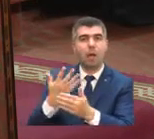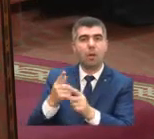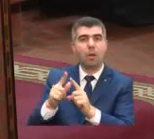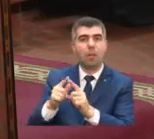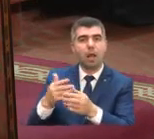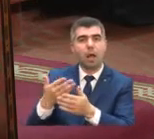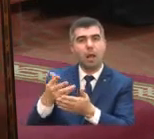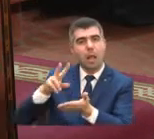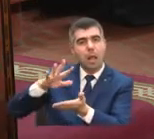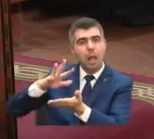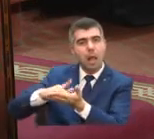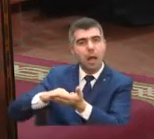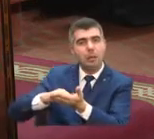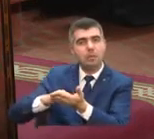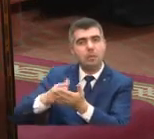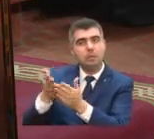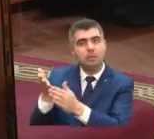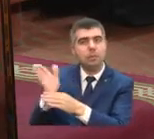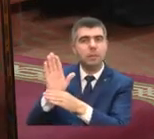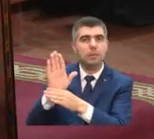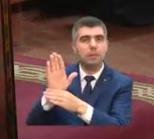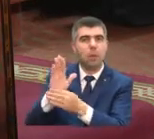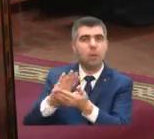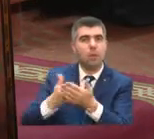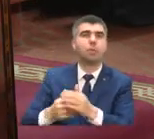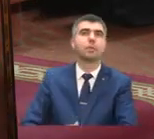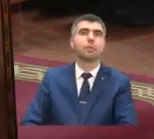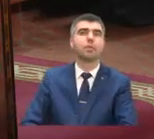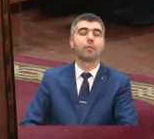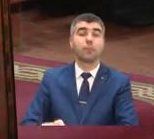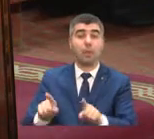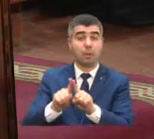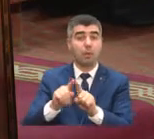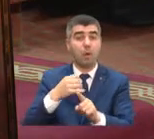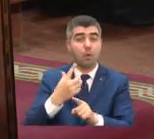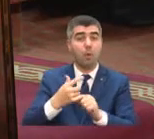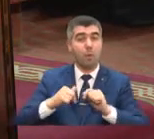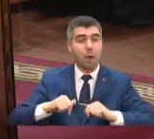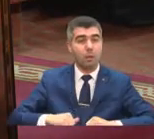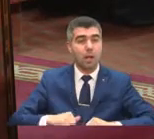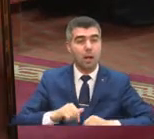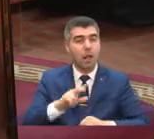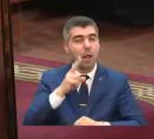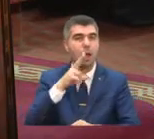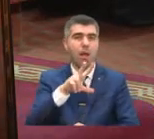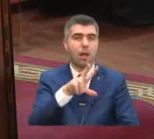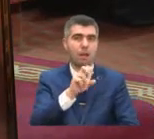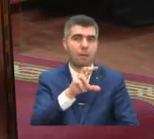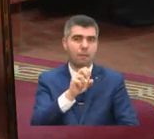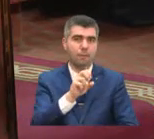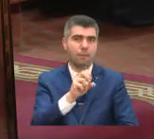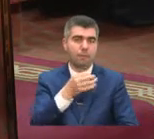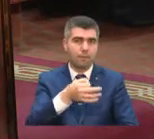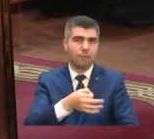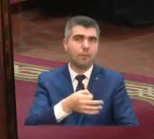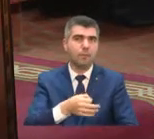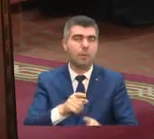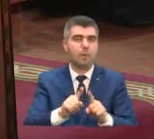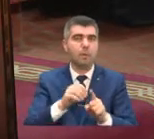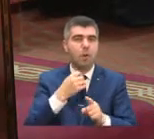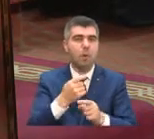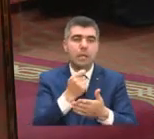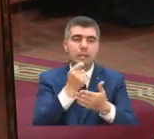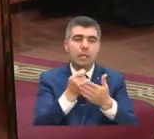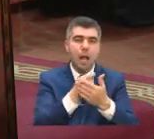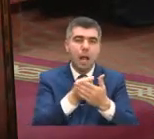ناسيونال. السلطة كتفرق بيناتهم بجوج، حين كيكون طلب المعني أنه من أجل